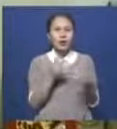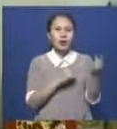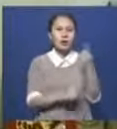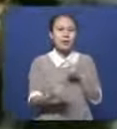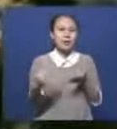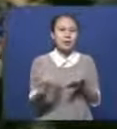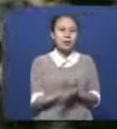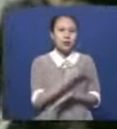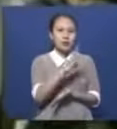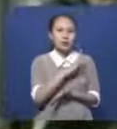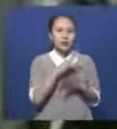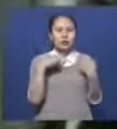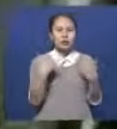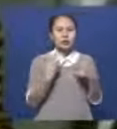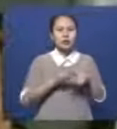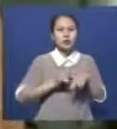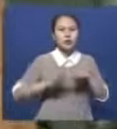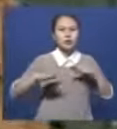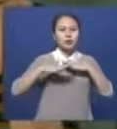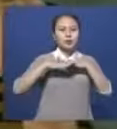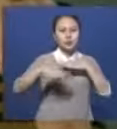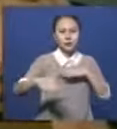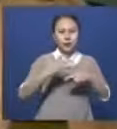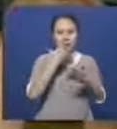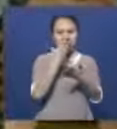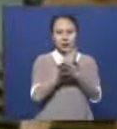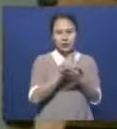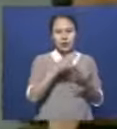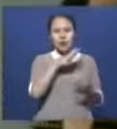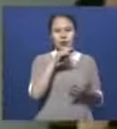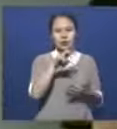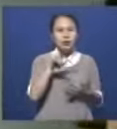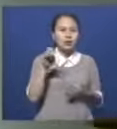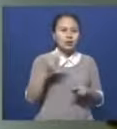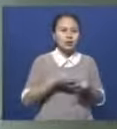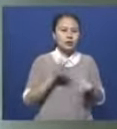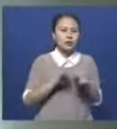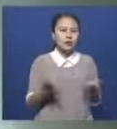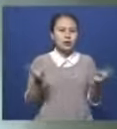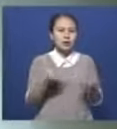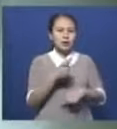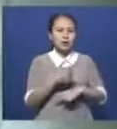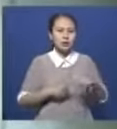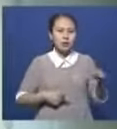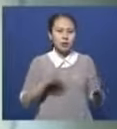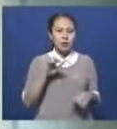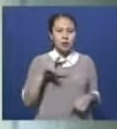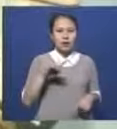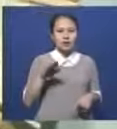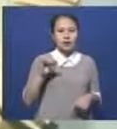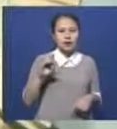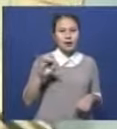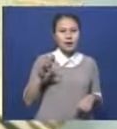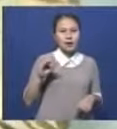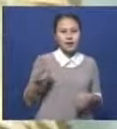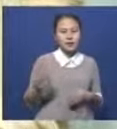жаңғыртты. Бүгінде ұлттық аспаптар мұражайының қорында сақталған 1000-нан астам жәдігерлердің жартысынан көбі Болат Сарыбаевтың жеке